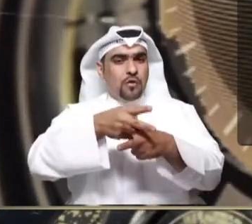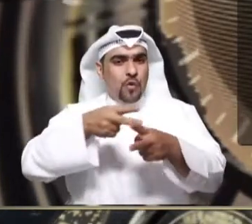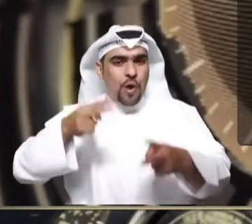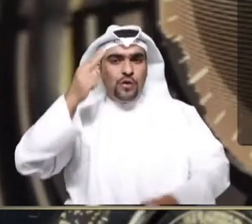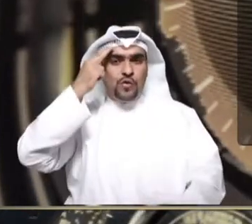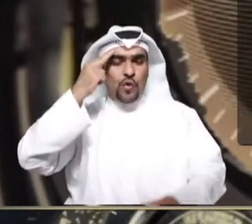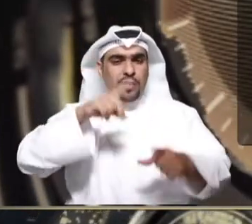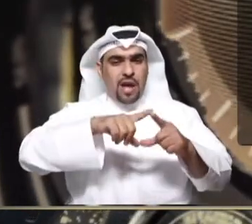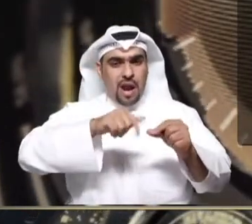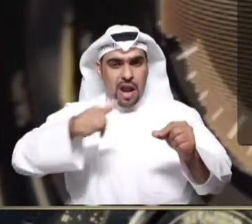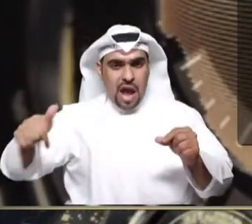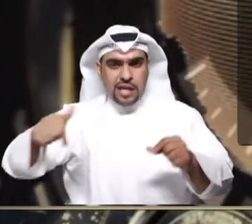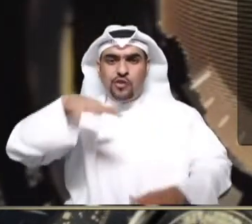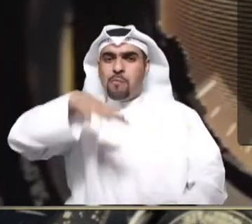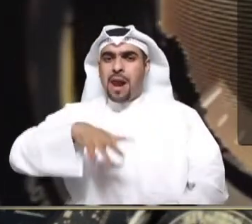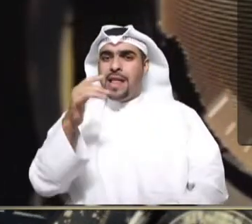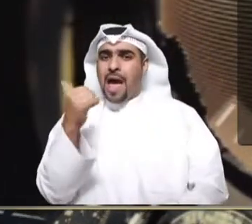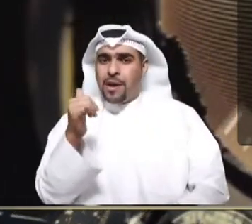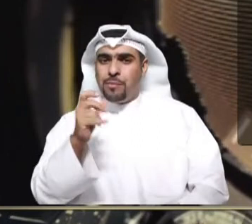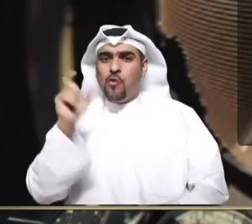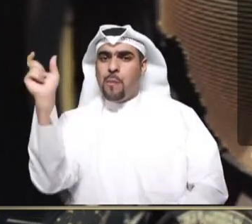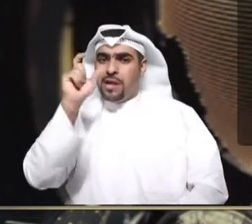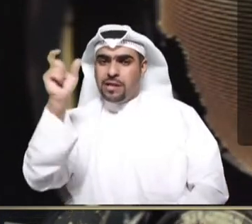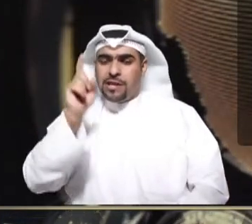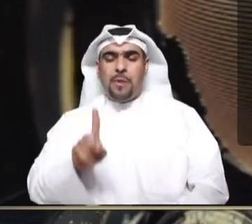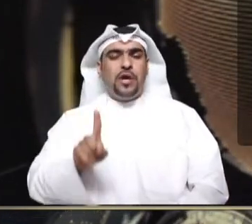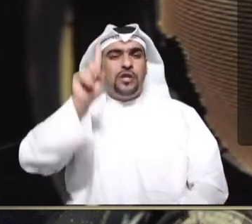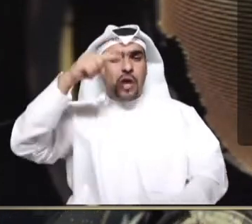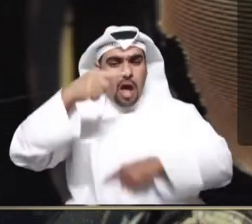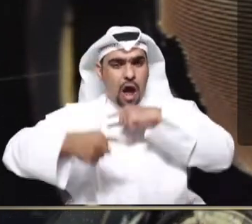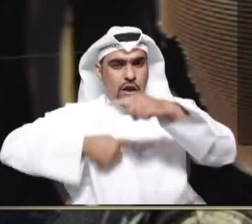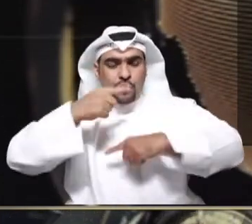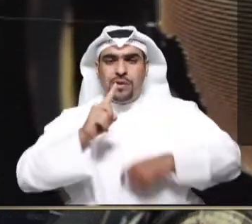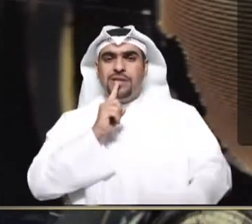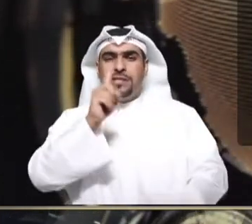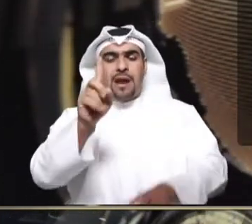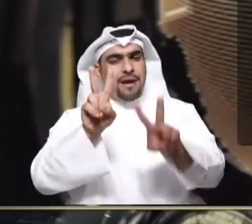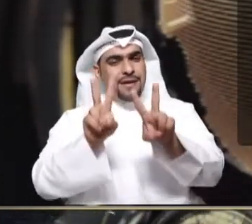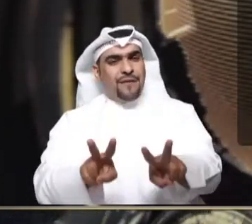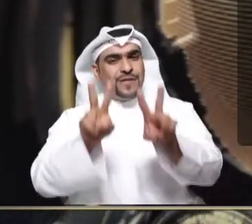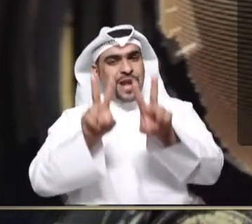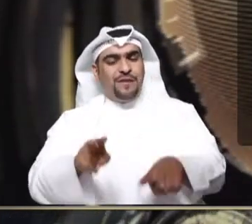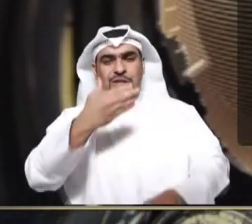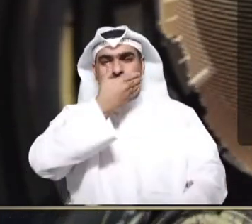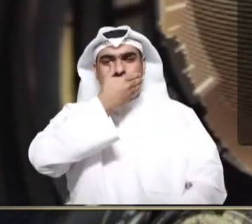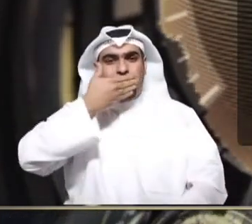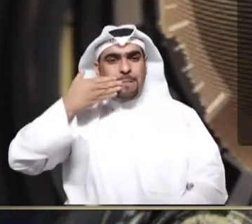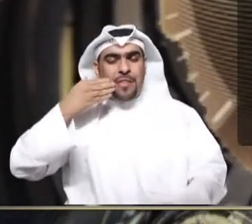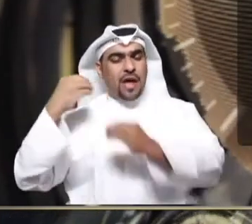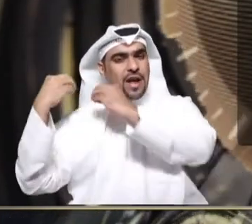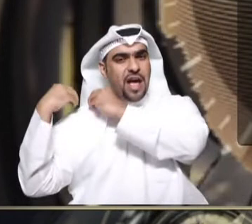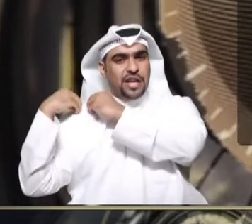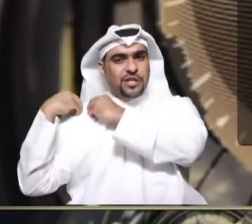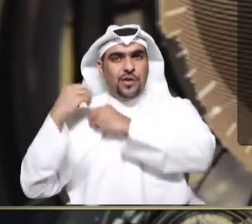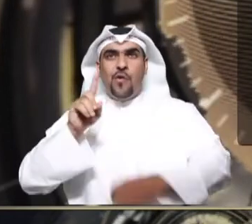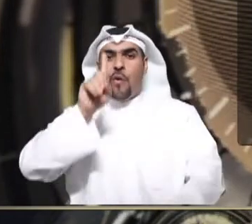الكريمين وعلى الأمتين العربية والإسلامية بوافر الخير واليمن والبركات، وأن يتقبل